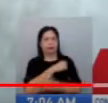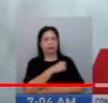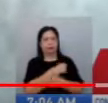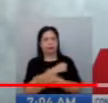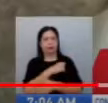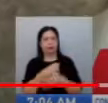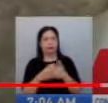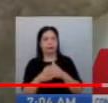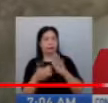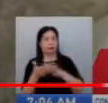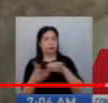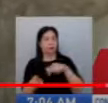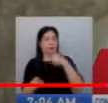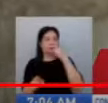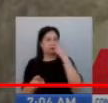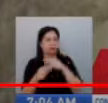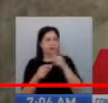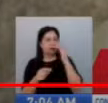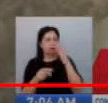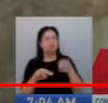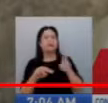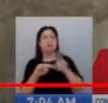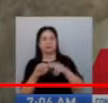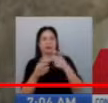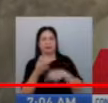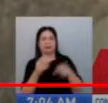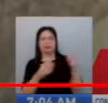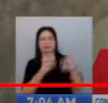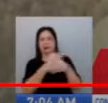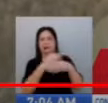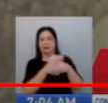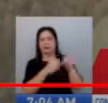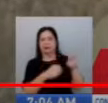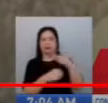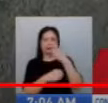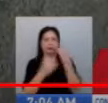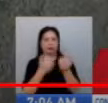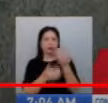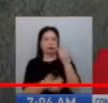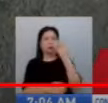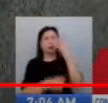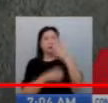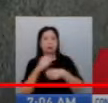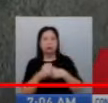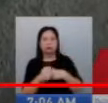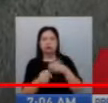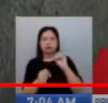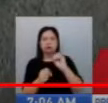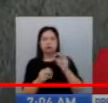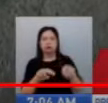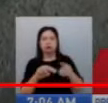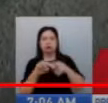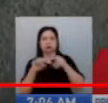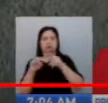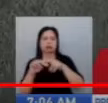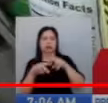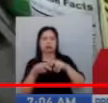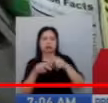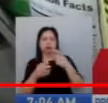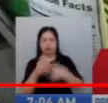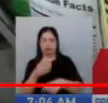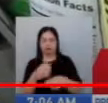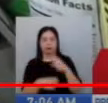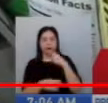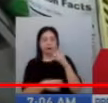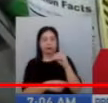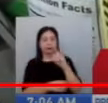dahil daw sa hiling na dagdag presyo ng manufacturers dahil halos 6 na taon nang hindi gumagalaw ang presyo ng asin. Ayon naman kay dating Agriculture